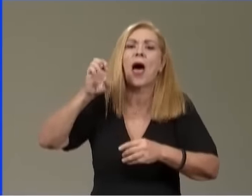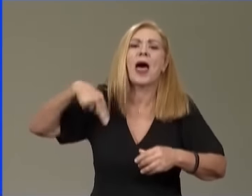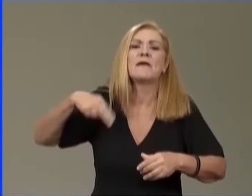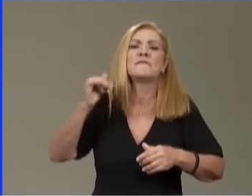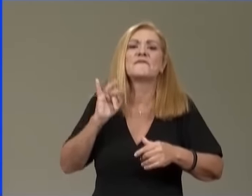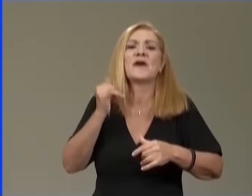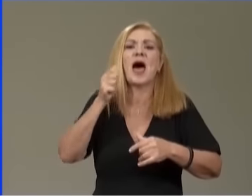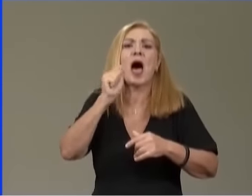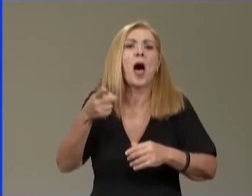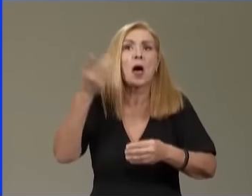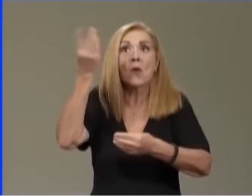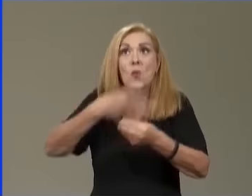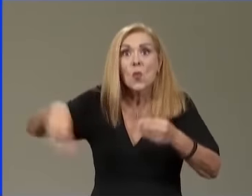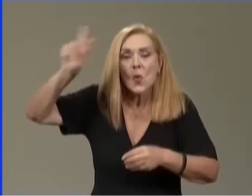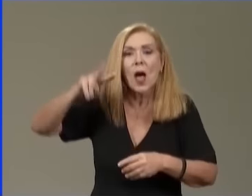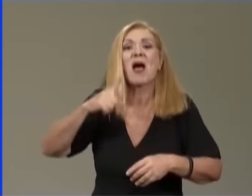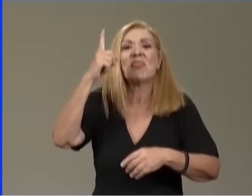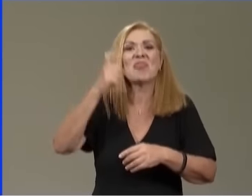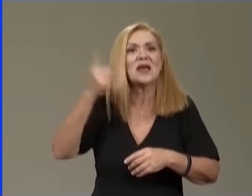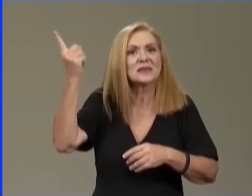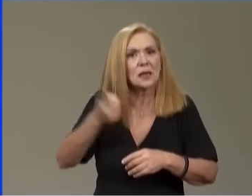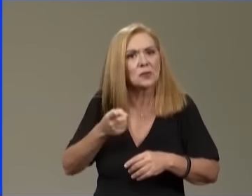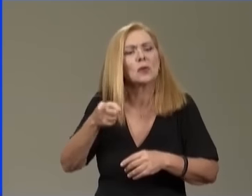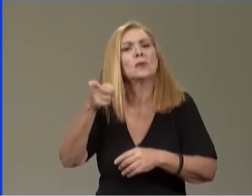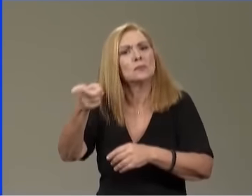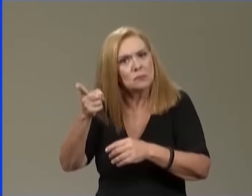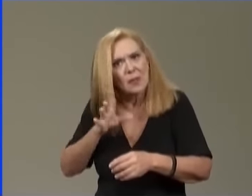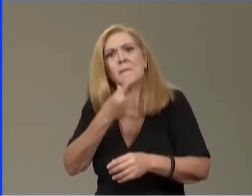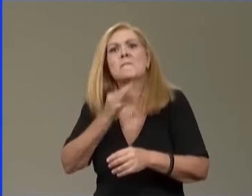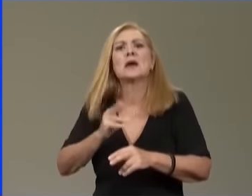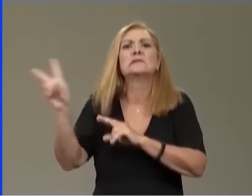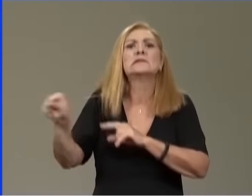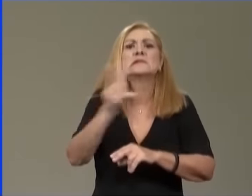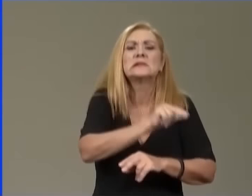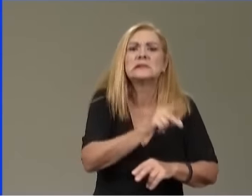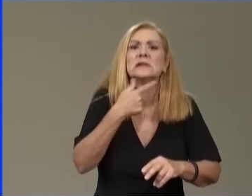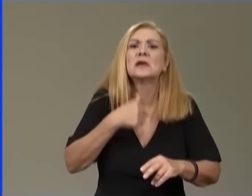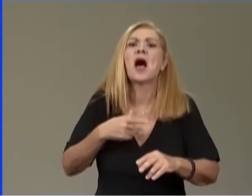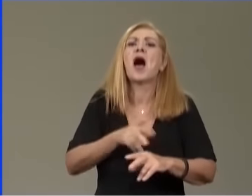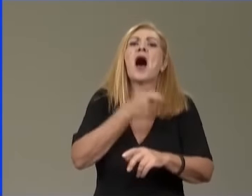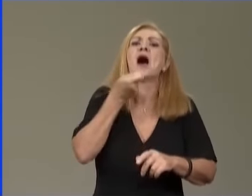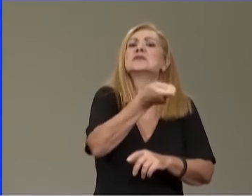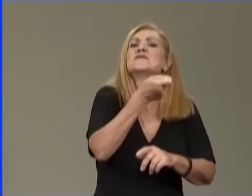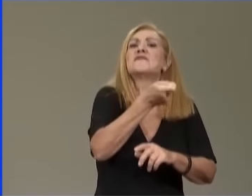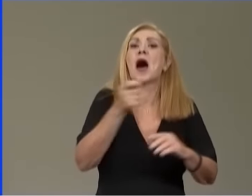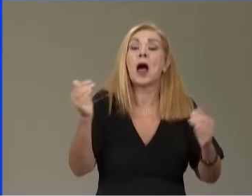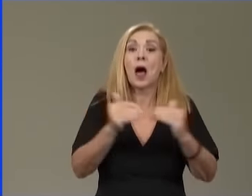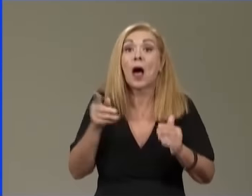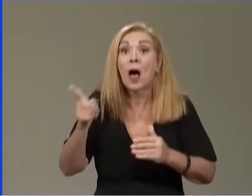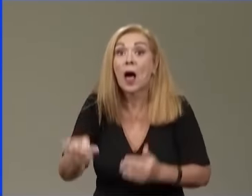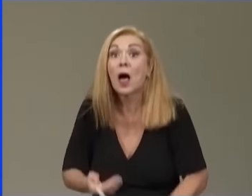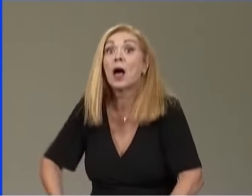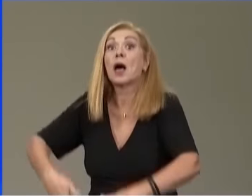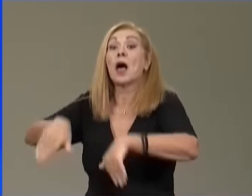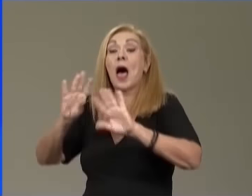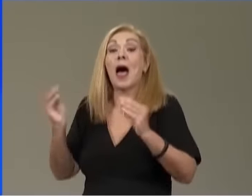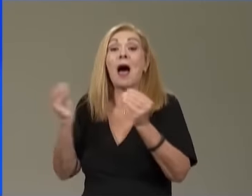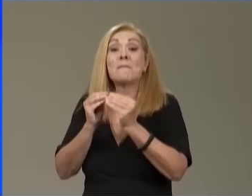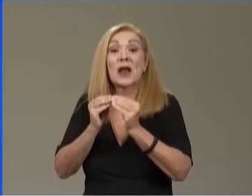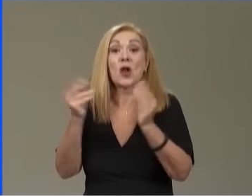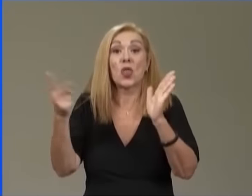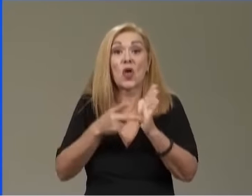του 10% ουσιαστικά καλύπτει πρακτικά και το ασφάλιστρο. Αν όμως δεν το κάνουν, αν δεν το κάνουν από τον Απρίλιο του